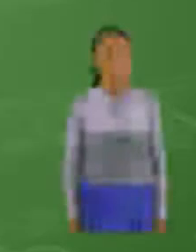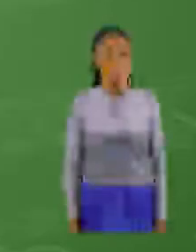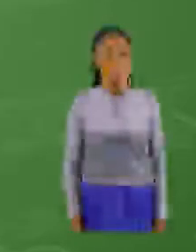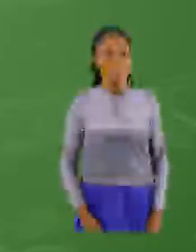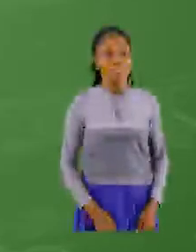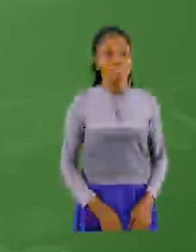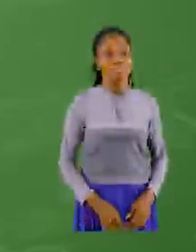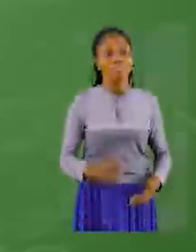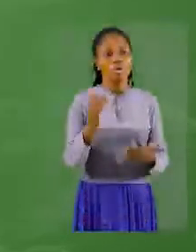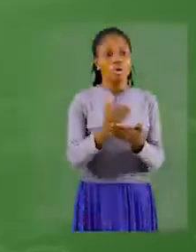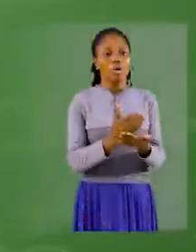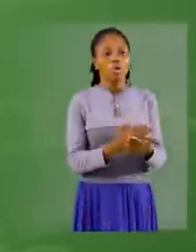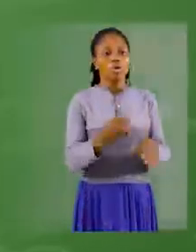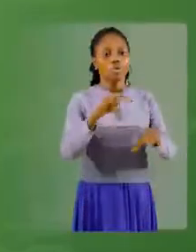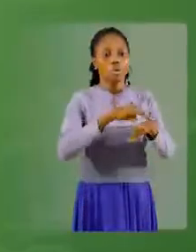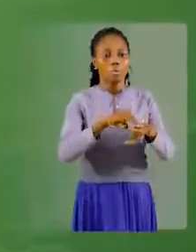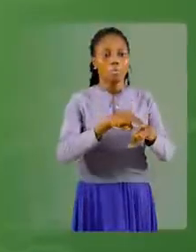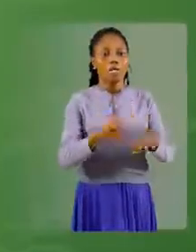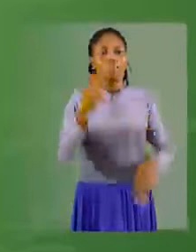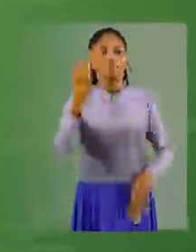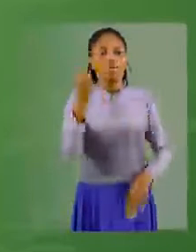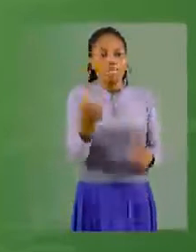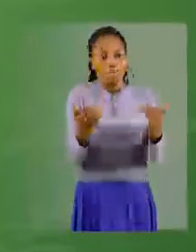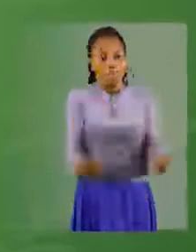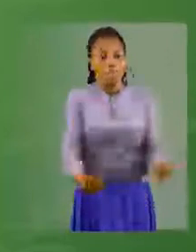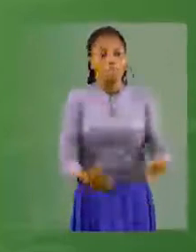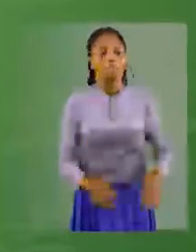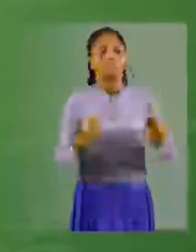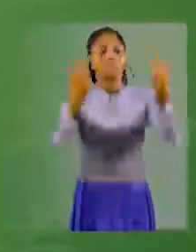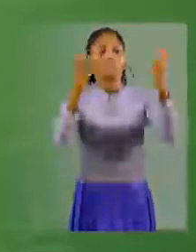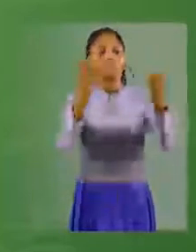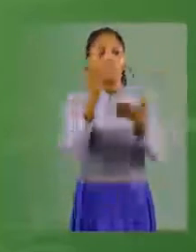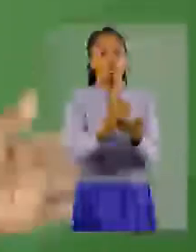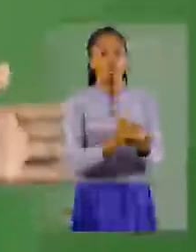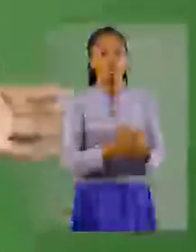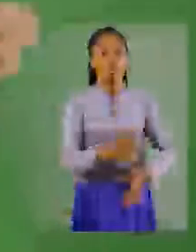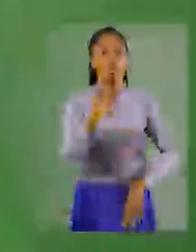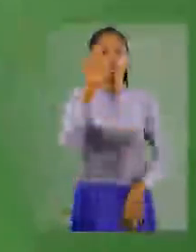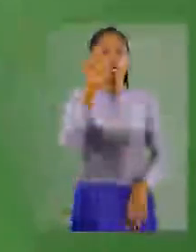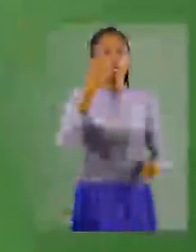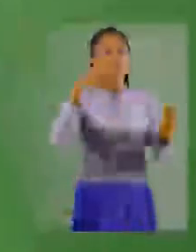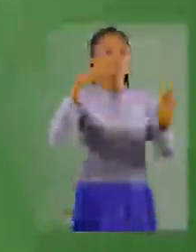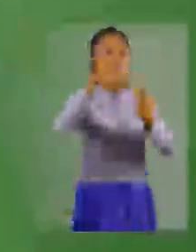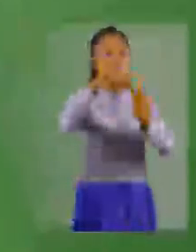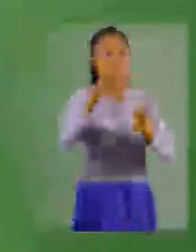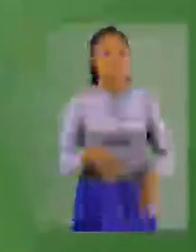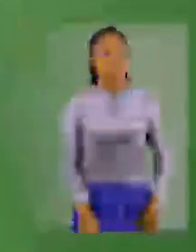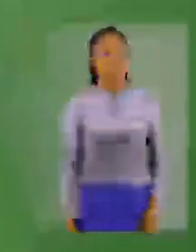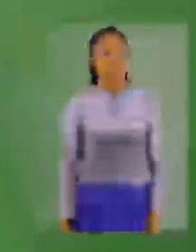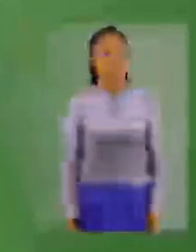vais vous présenter un cours qui se fait en classe de 3e. Le titre de la leçon, c'est « Coordonnées d'un